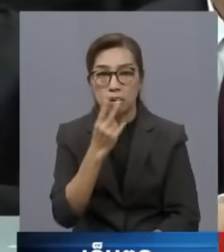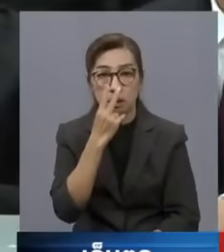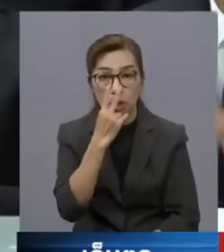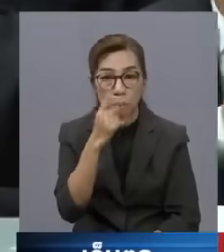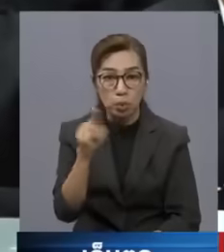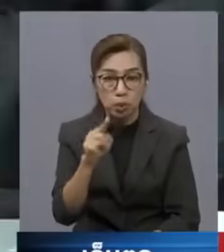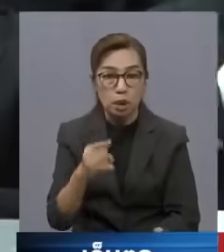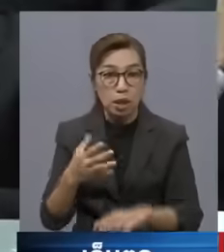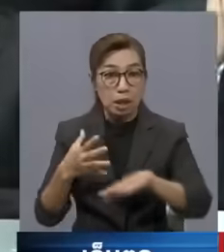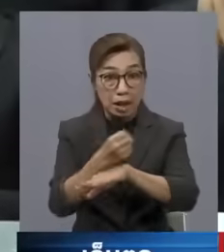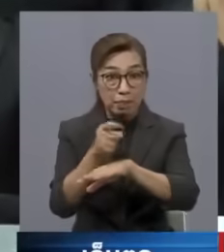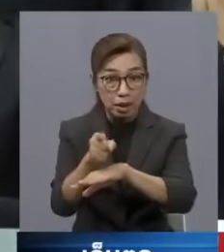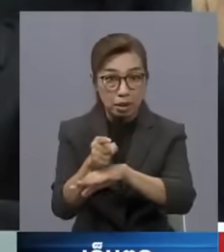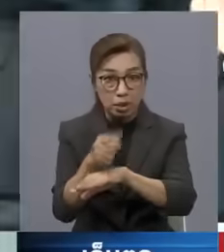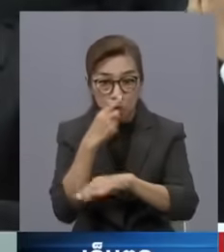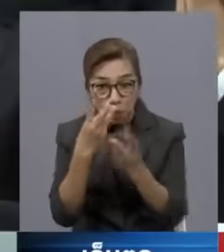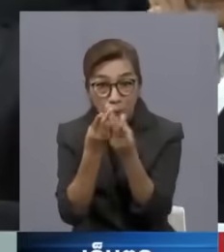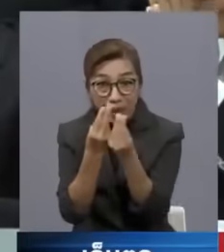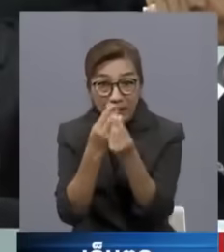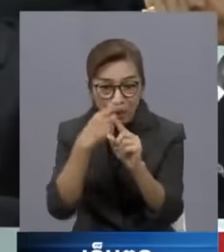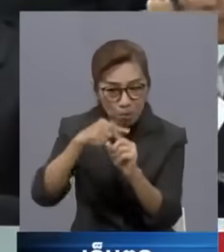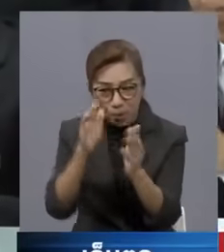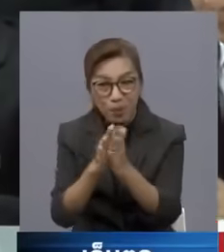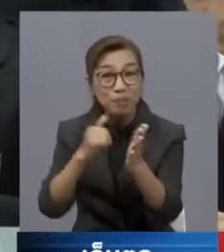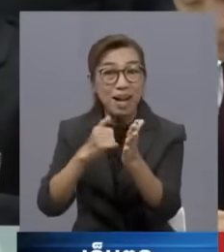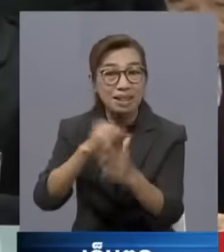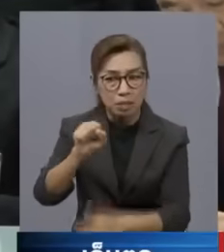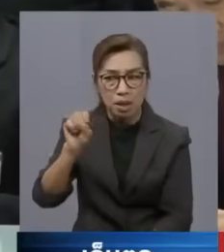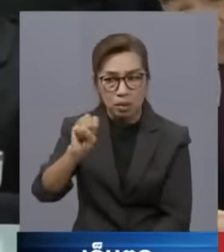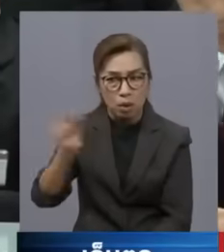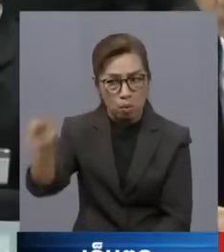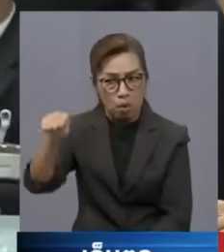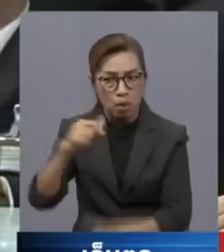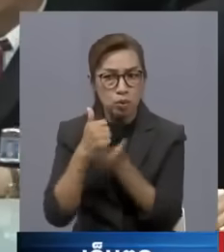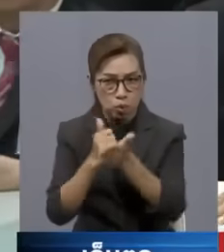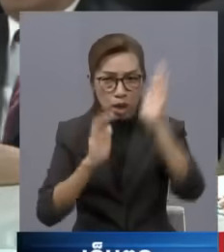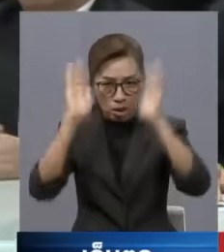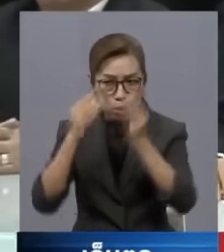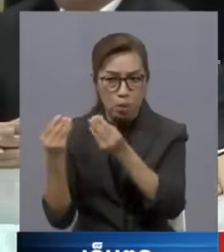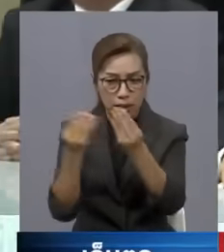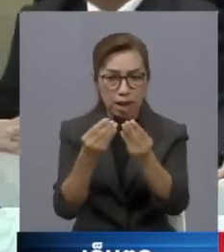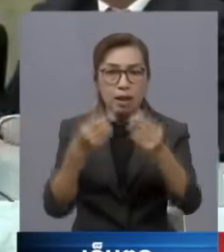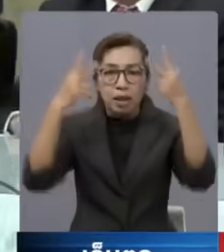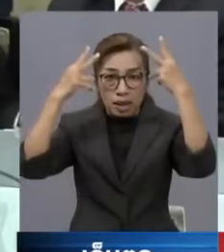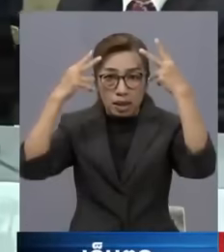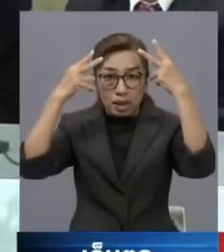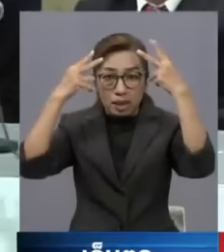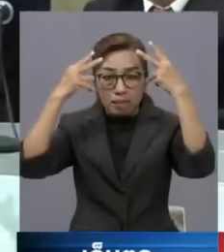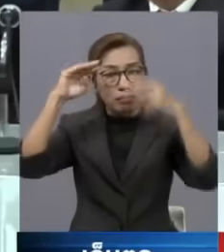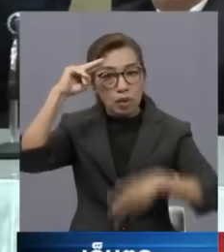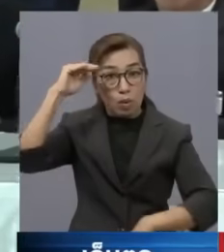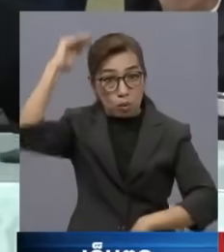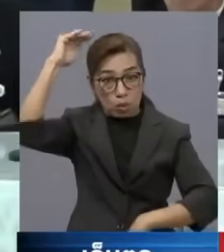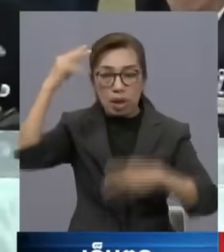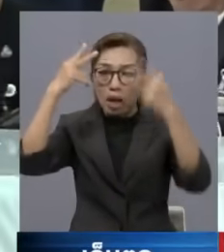คณิตศาสตร์ทางการเมืองฟังแบบนี้มันดูเหมือนจะง่ายใช่ไหมครับสว.น่าจะโหวตให้แล้วคุณเศรษฐาอาจจะม้วนเดียวจบได้เป็นนายกคนที่